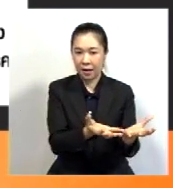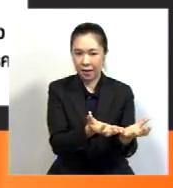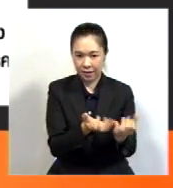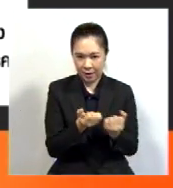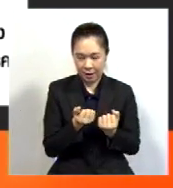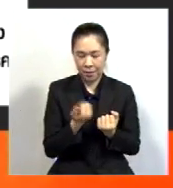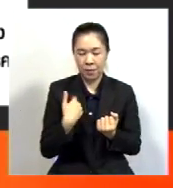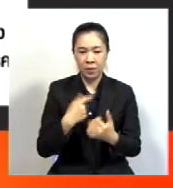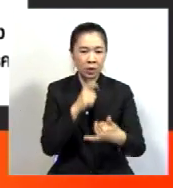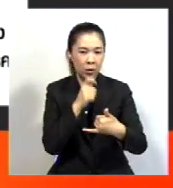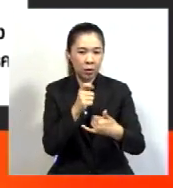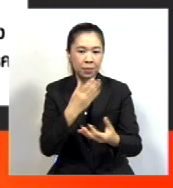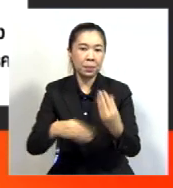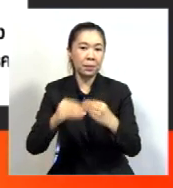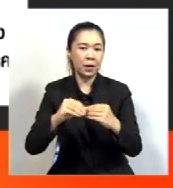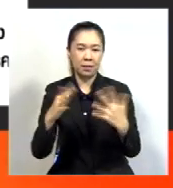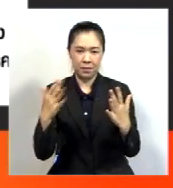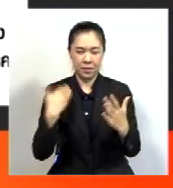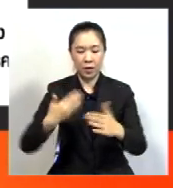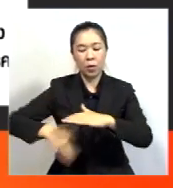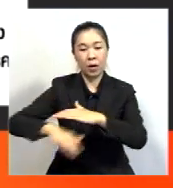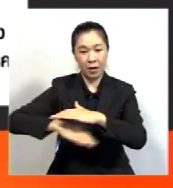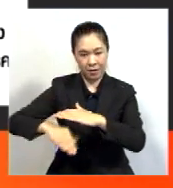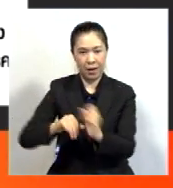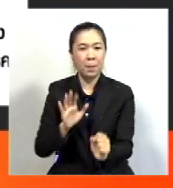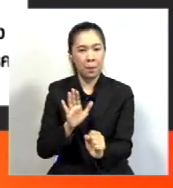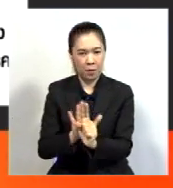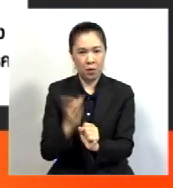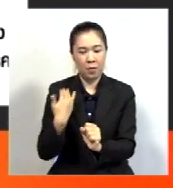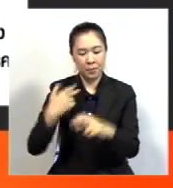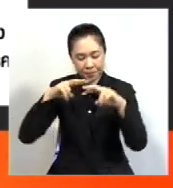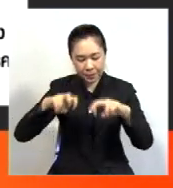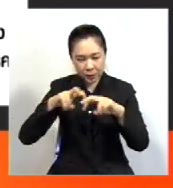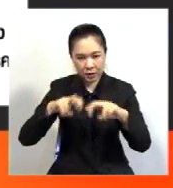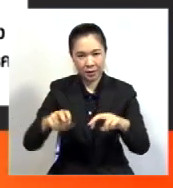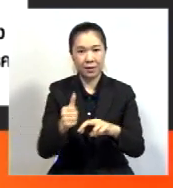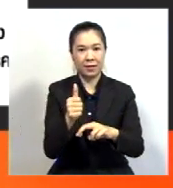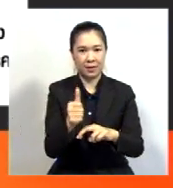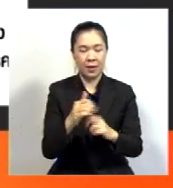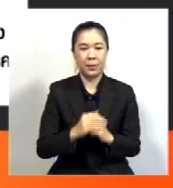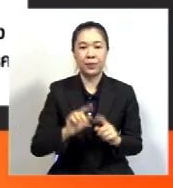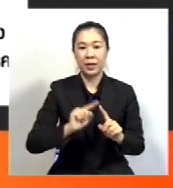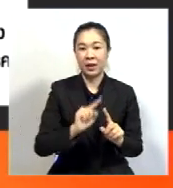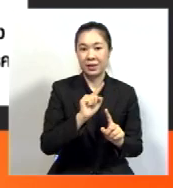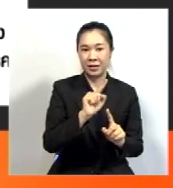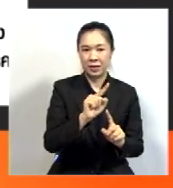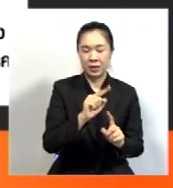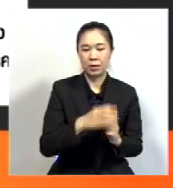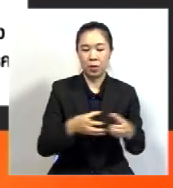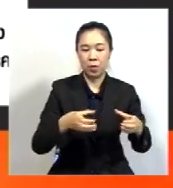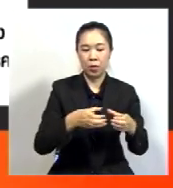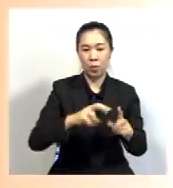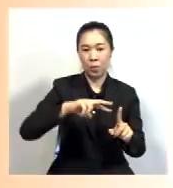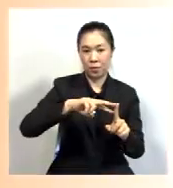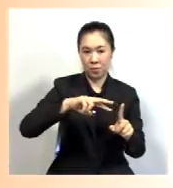มนะครับเพราะเห็นว่ามีพยานหลักฐานที่เพียงพอที่จะพิจารณาวินิจฉัยได้แล้วโดยคำร้องที่1พรรคอนาคตใหม่เป็นข